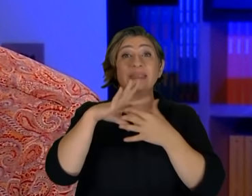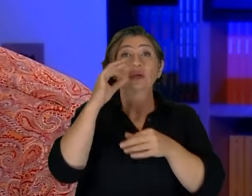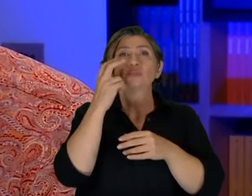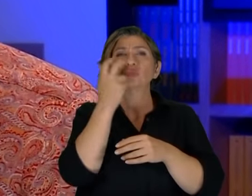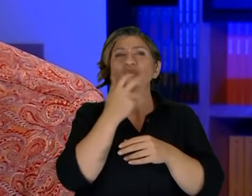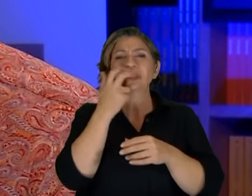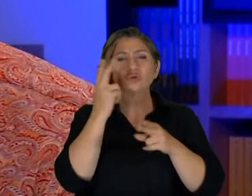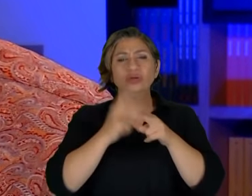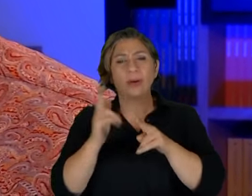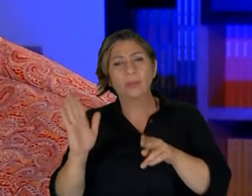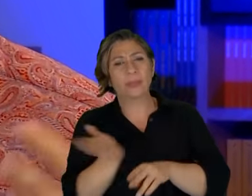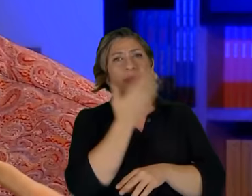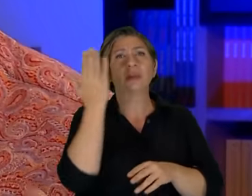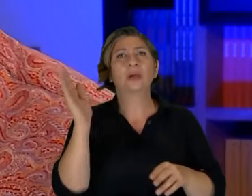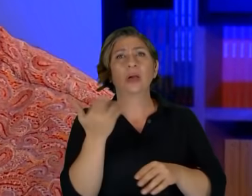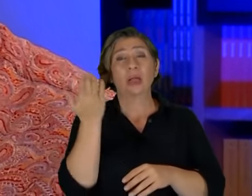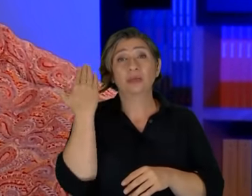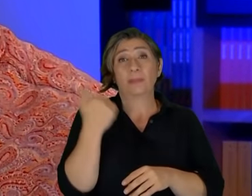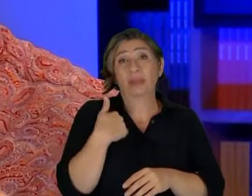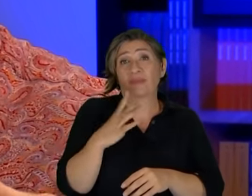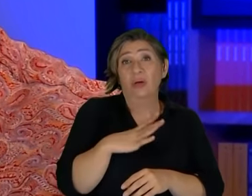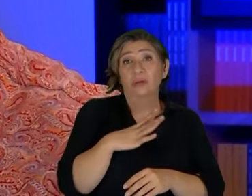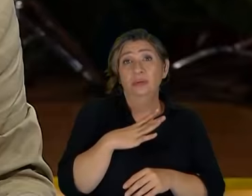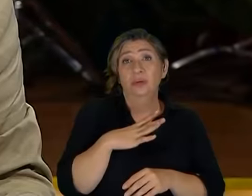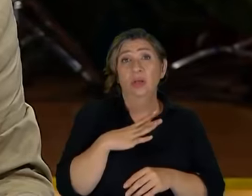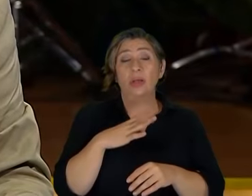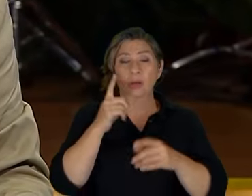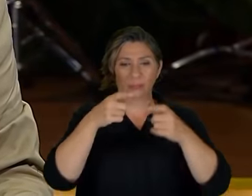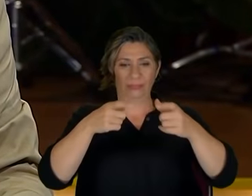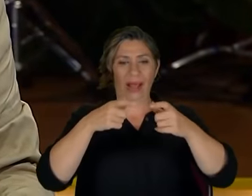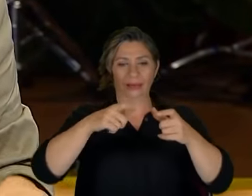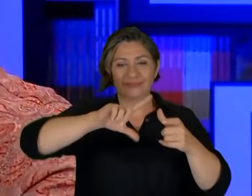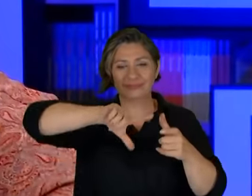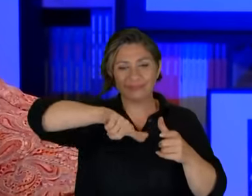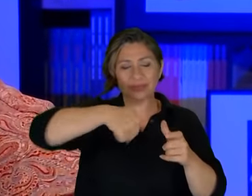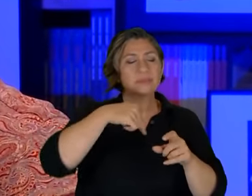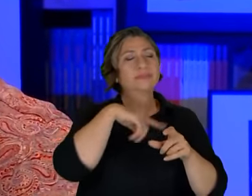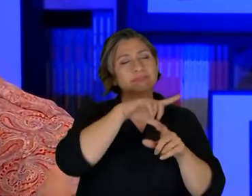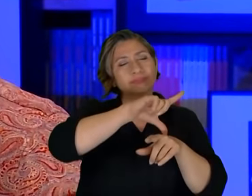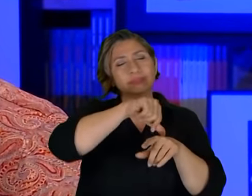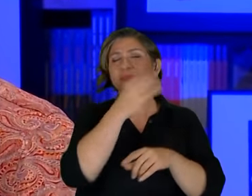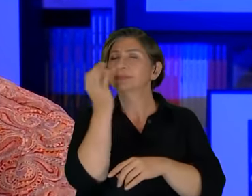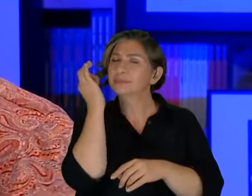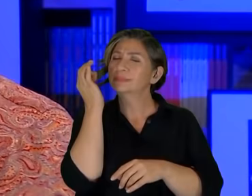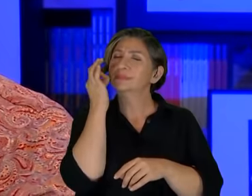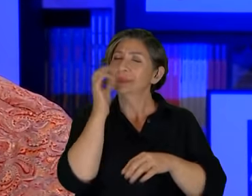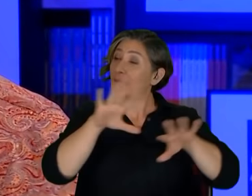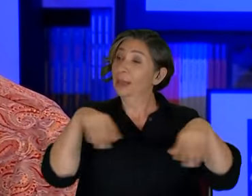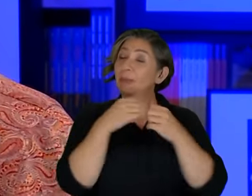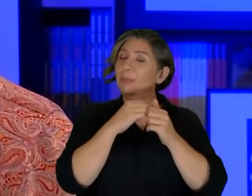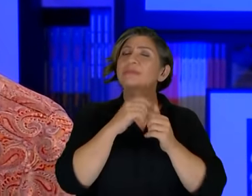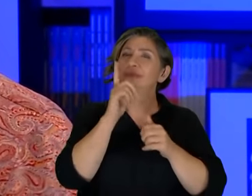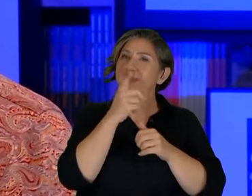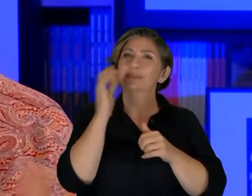hızlı geçiyor. Mesela eskiden bende var. Long play takıyorsun. Evet. Bir tarafı dinliyorsun. Evet. Hep birlikte dinliyorsun